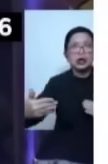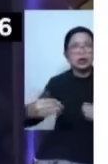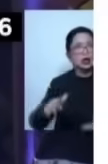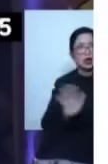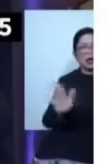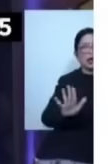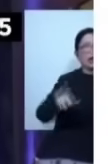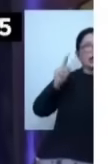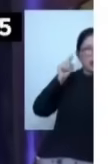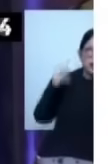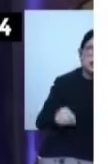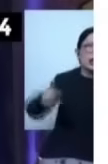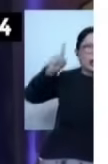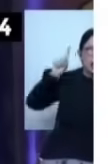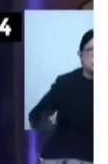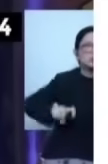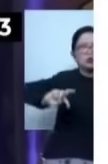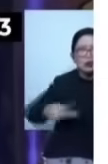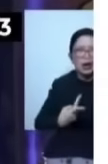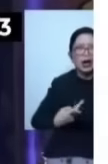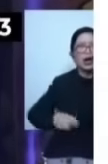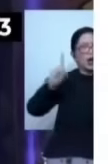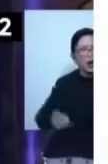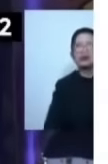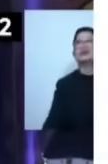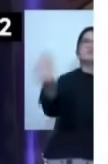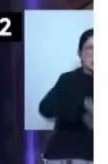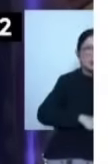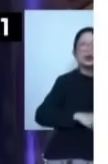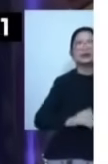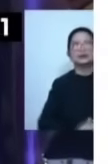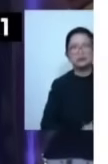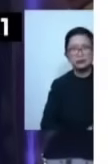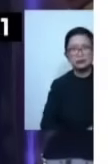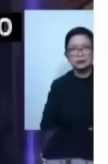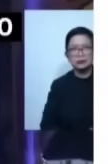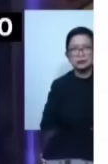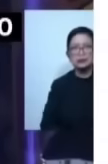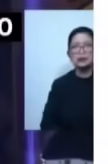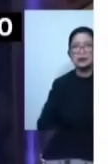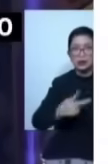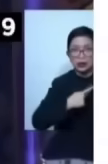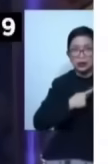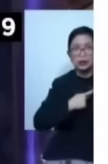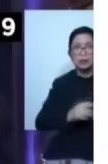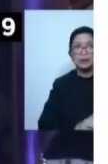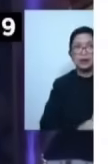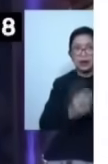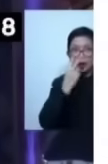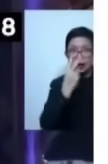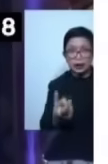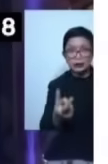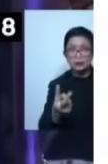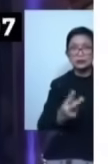tadi baru saja pada pukul pukul ee 10 pemirsa yang mana dari sesi pertama hingga sesi keenam tak satuun